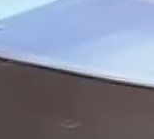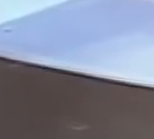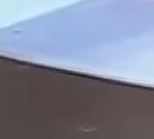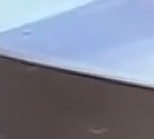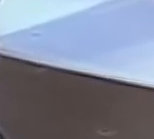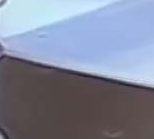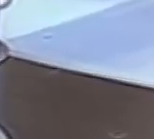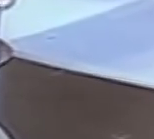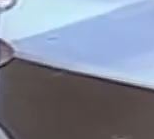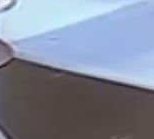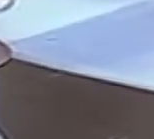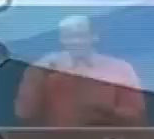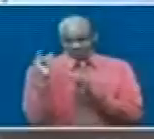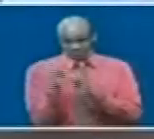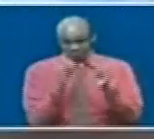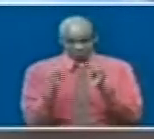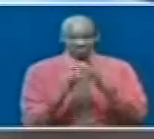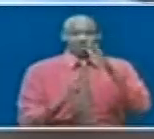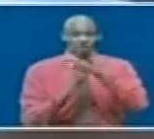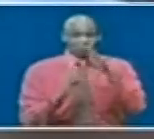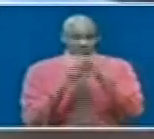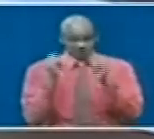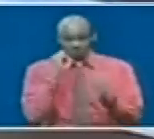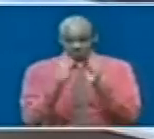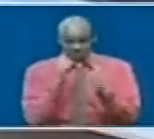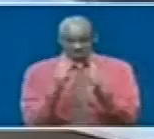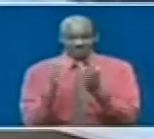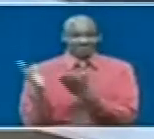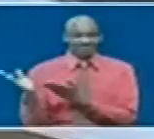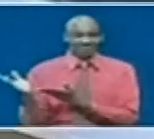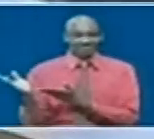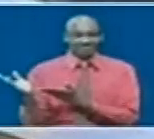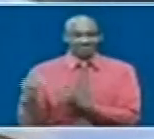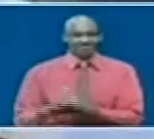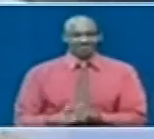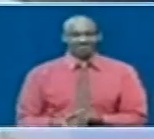Leo. Na kukudokezea tu baadhi ya taarifa zetu kuu ambazo tumezipa kipaumbele hii leo.